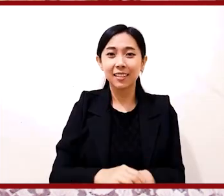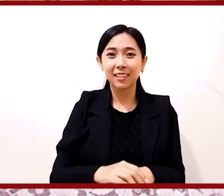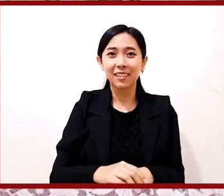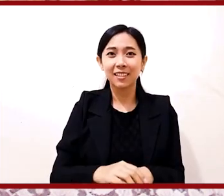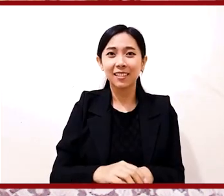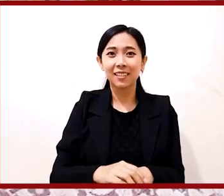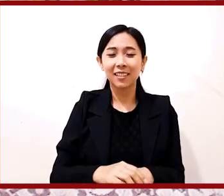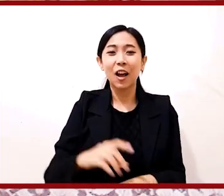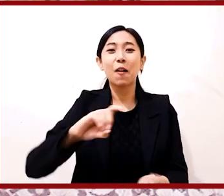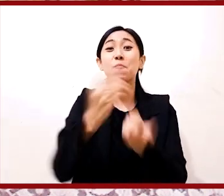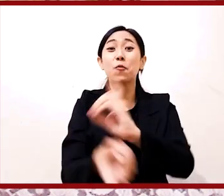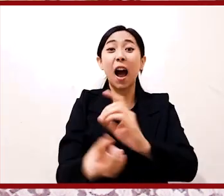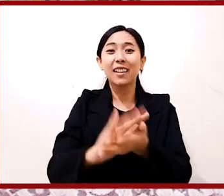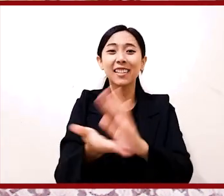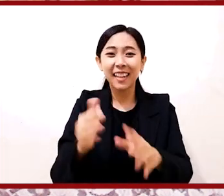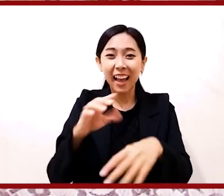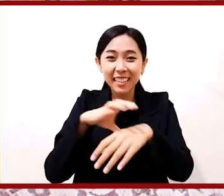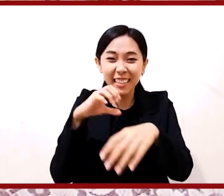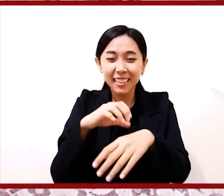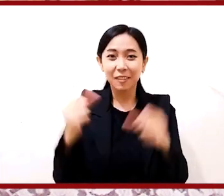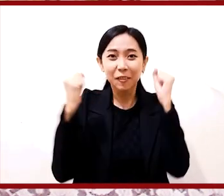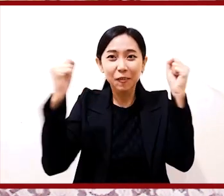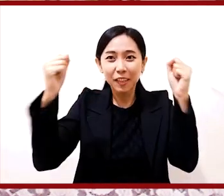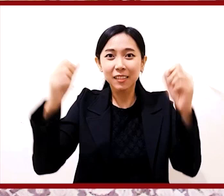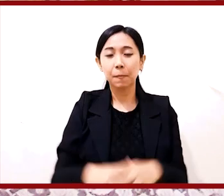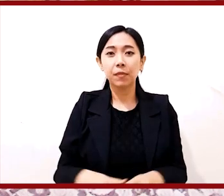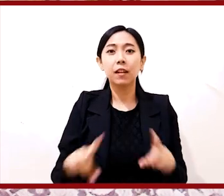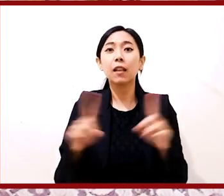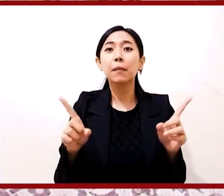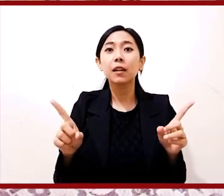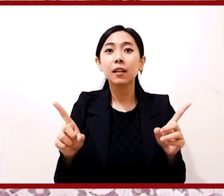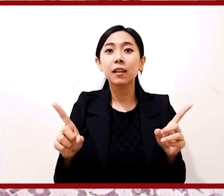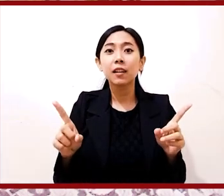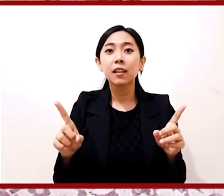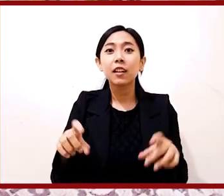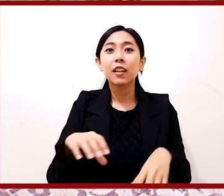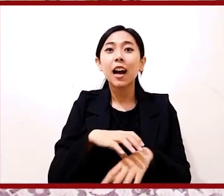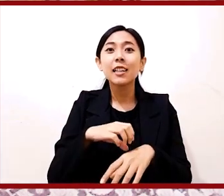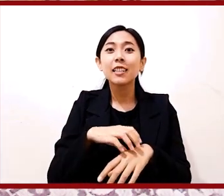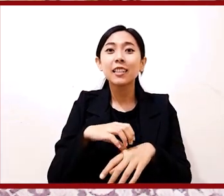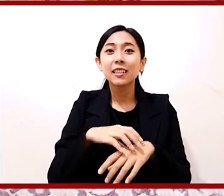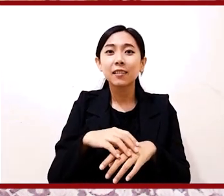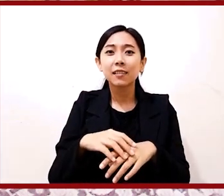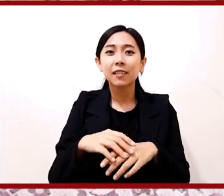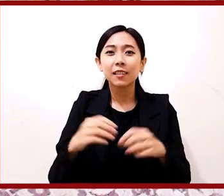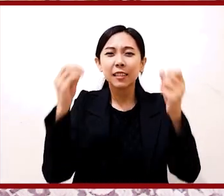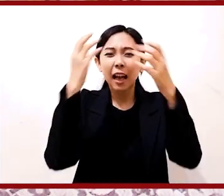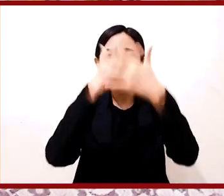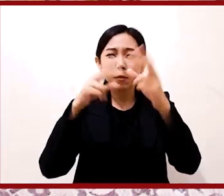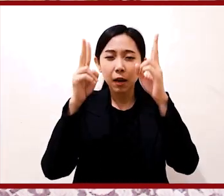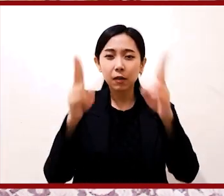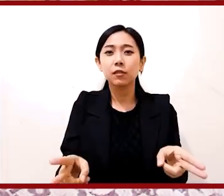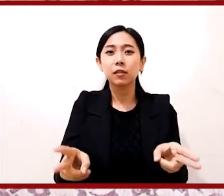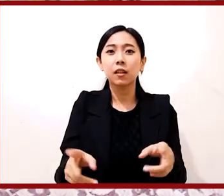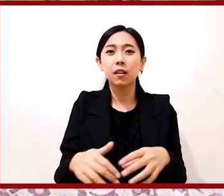dan cering, jadilah dia seekor anjing yang gagah perkasa. Namun anjing ini takut setengah mati dengan